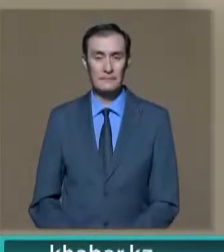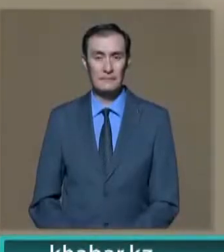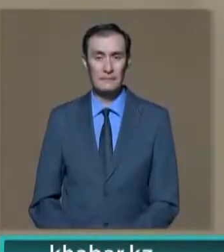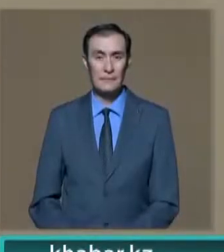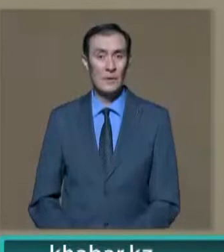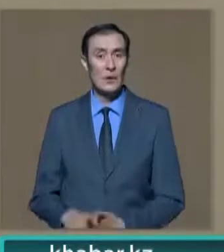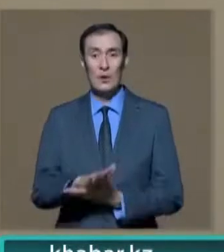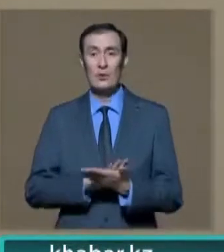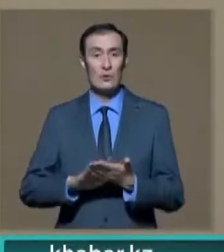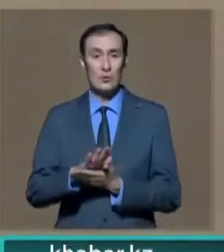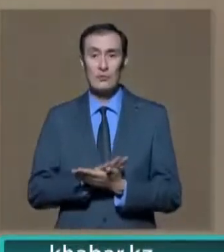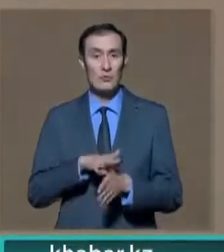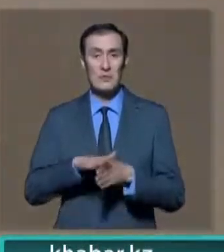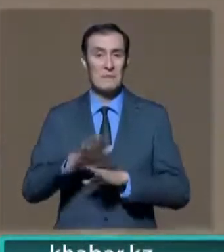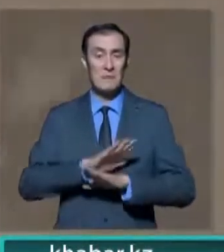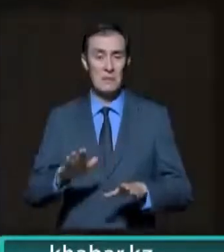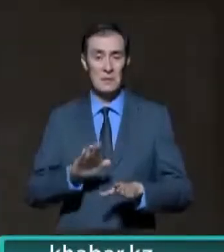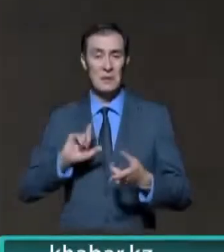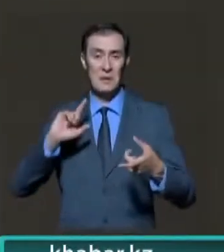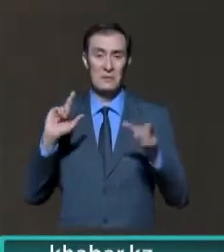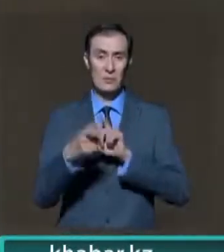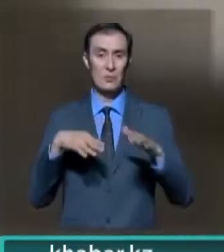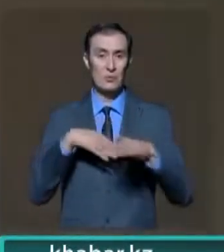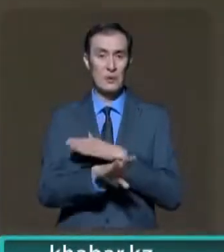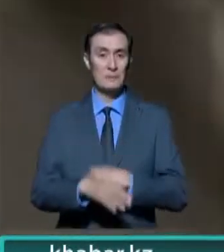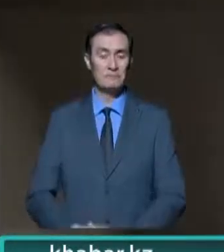Ничего не сделали, развернулись и уехали.